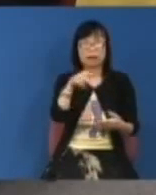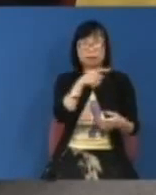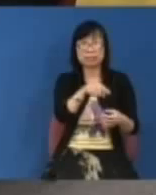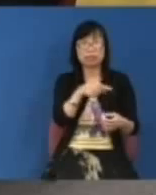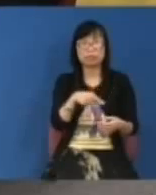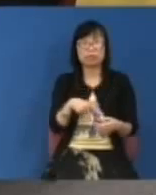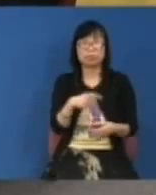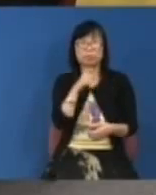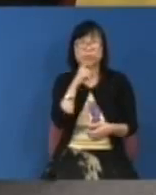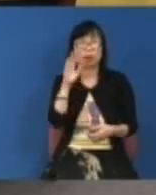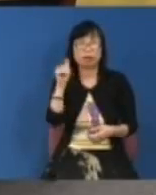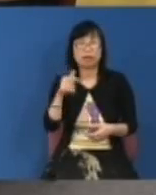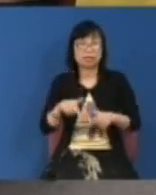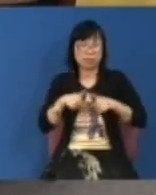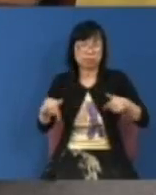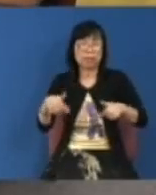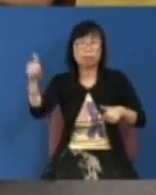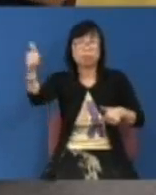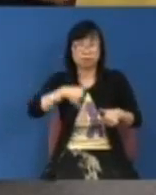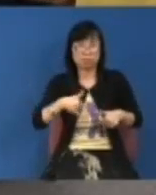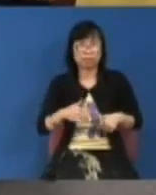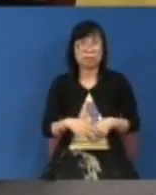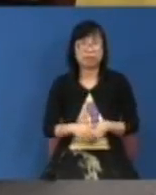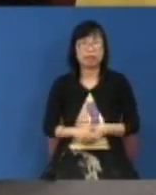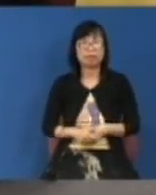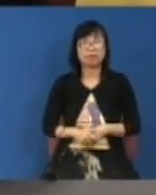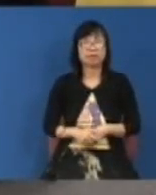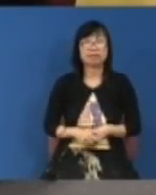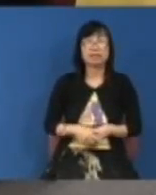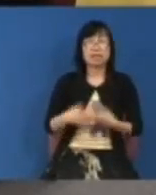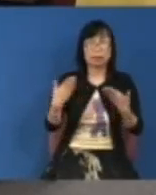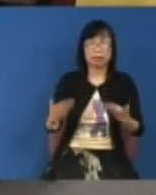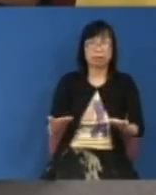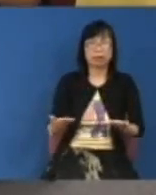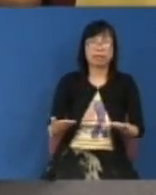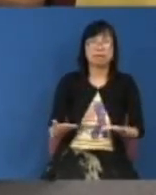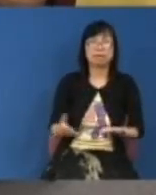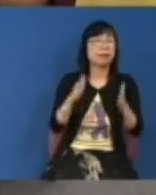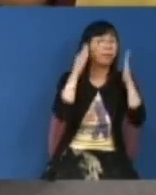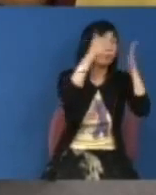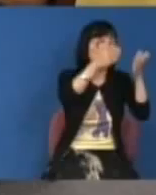佢就上嚟啦，佢冇送上嚟，我哋都冇辦法。好啦，我哋今日向左望